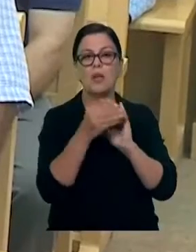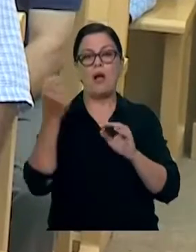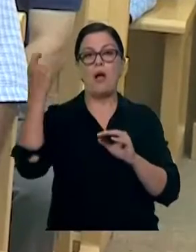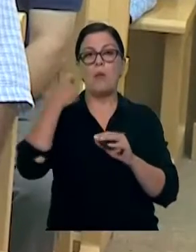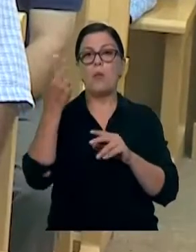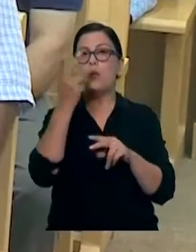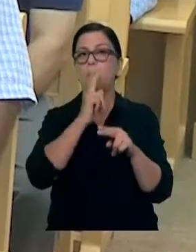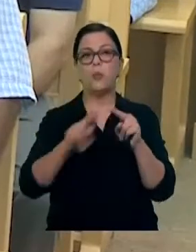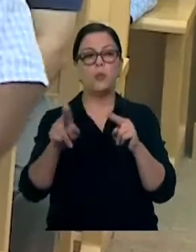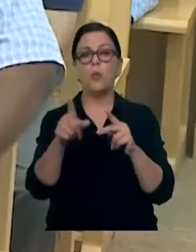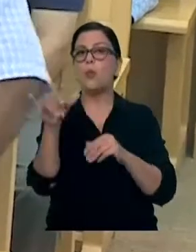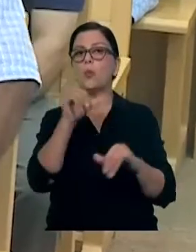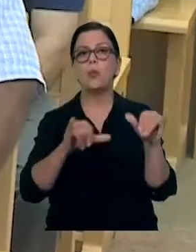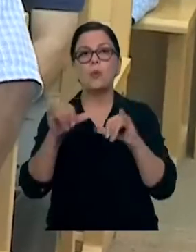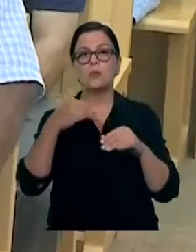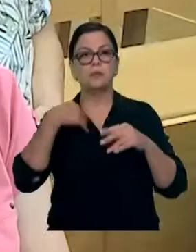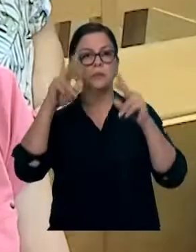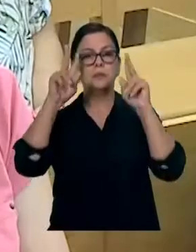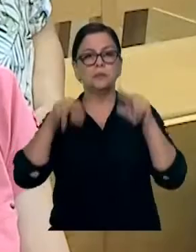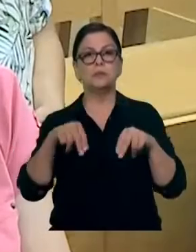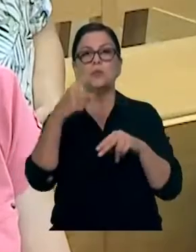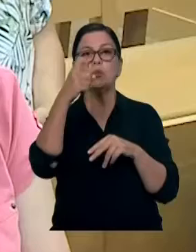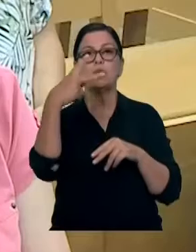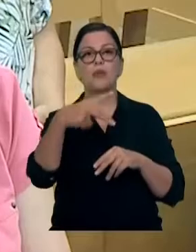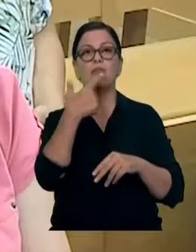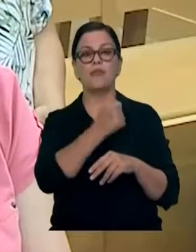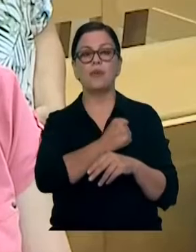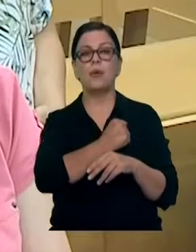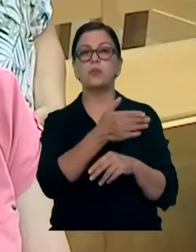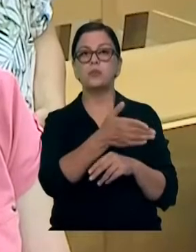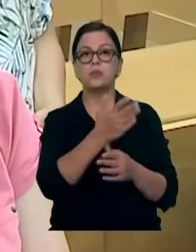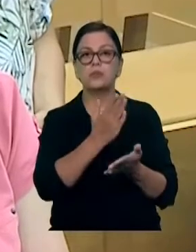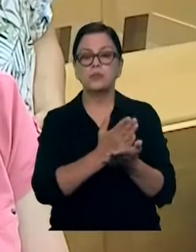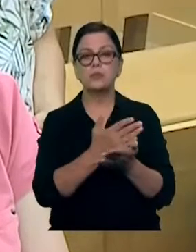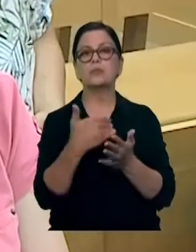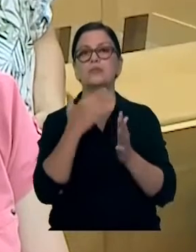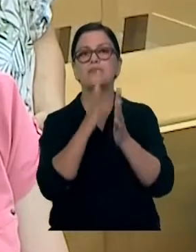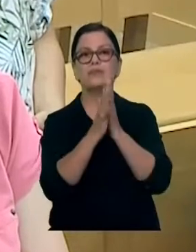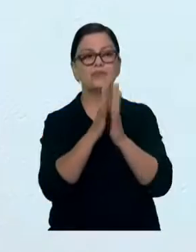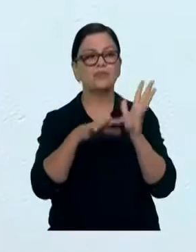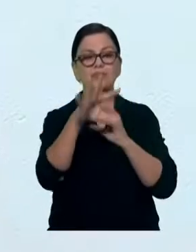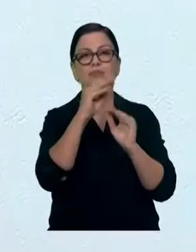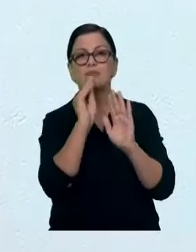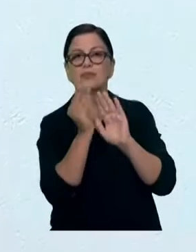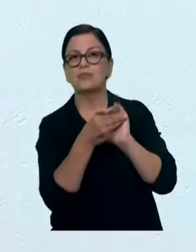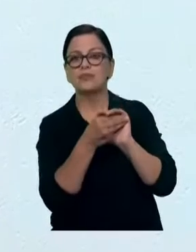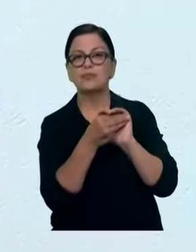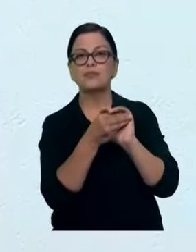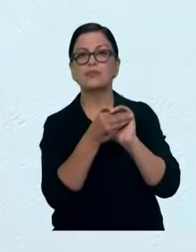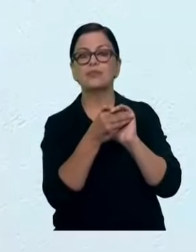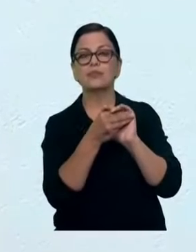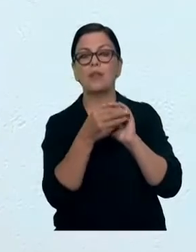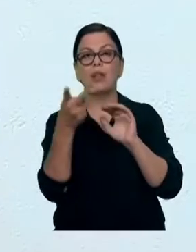çıxdı. Onun hara getdiyini bilmədim. Orada 120 əskər vardı. Biz meşəli ərazidə gizləndik. Bu zaman iki